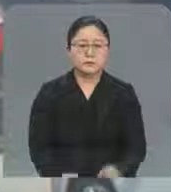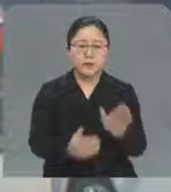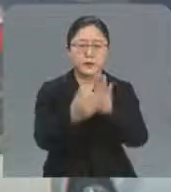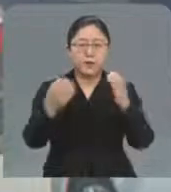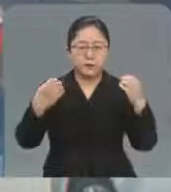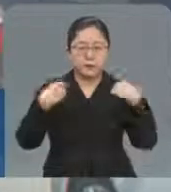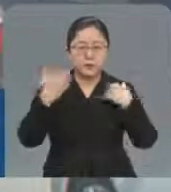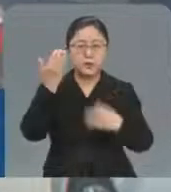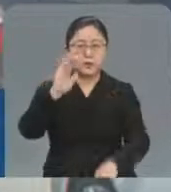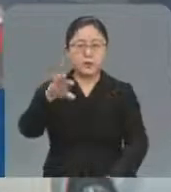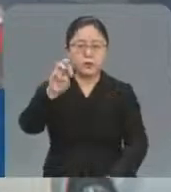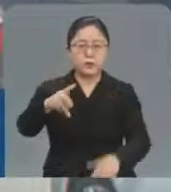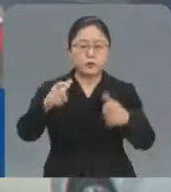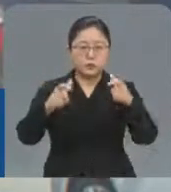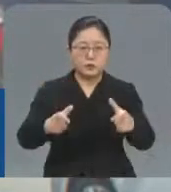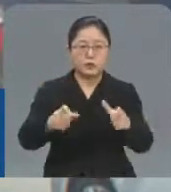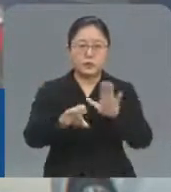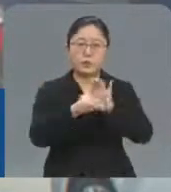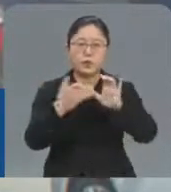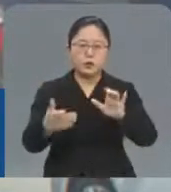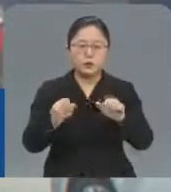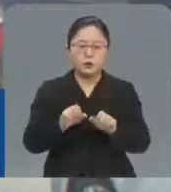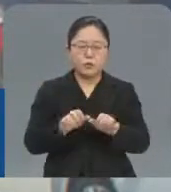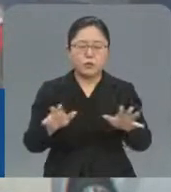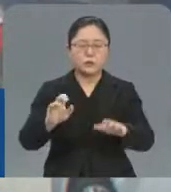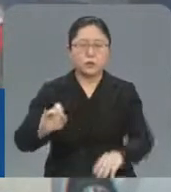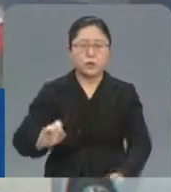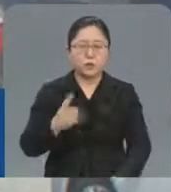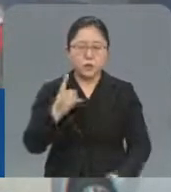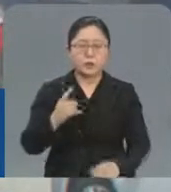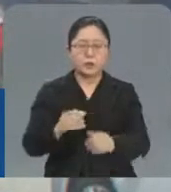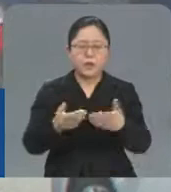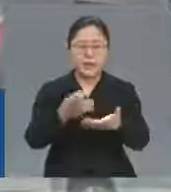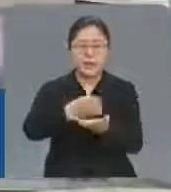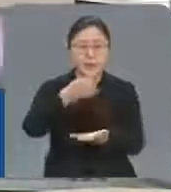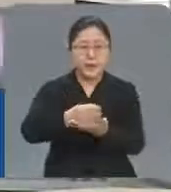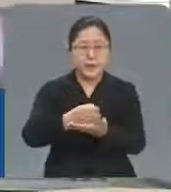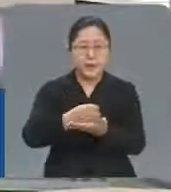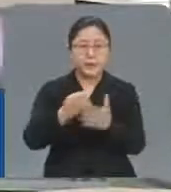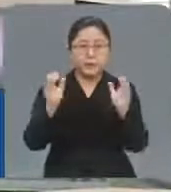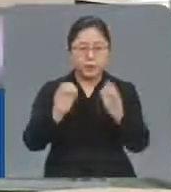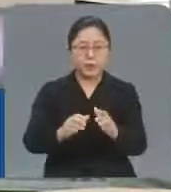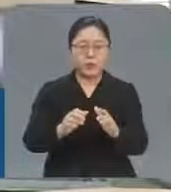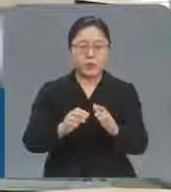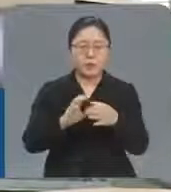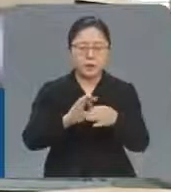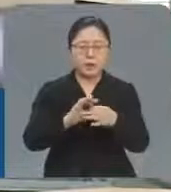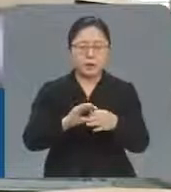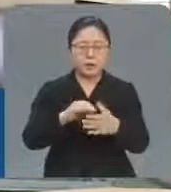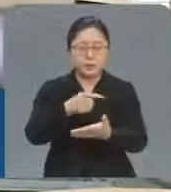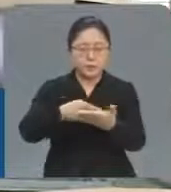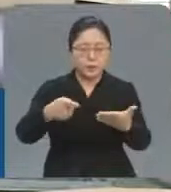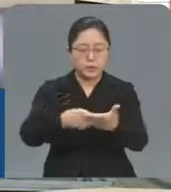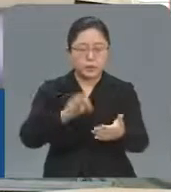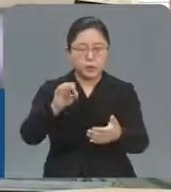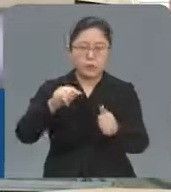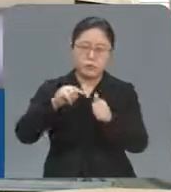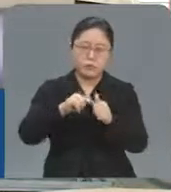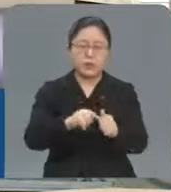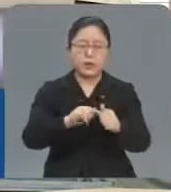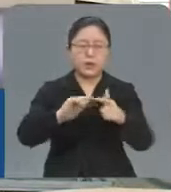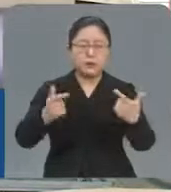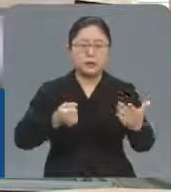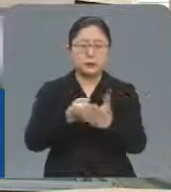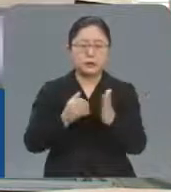방역 당국이 최근 광주 지역의 코로나19 확산 원인으로 지목된 담양 지인 모임에 대해서 손해배상을 청구하지